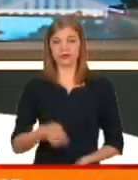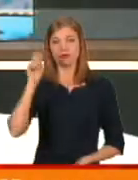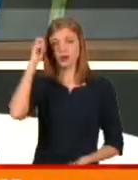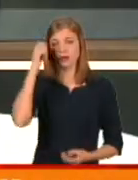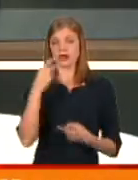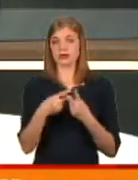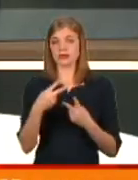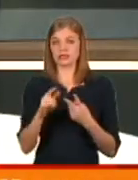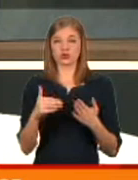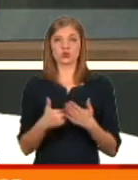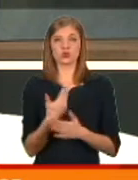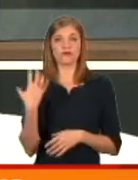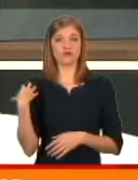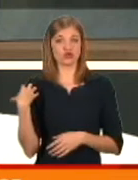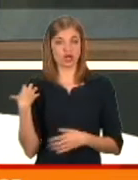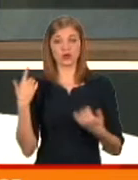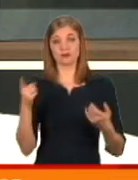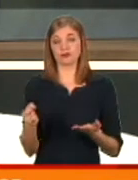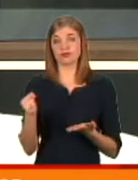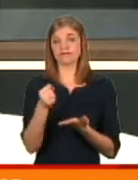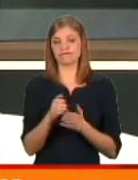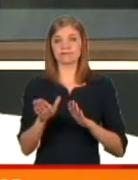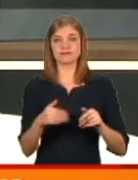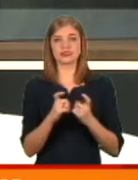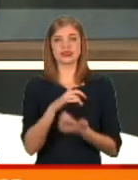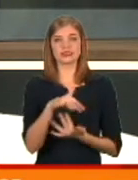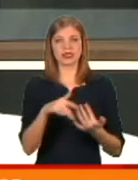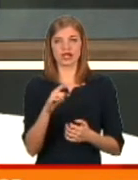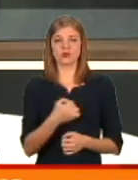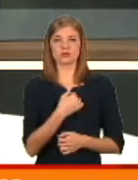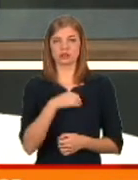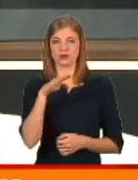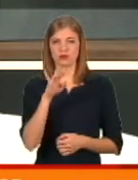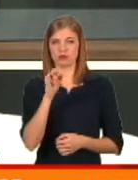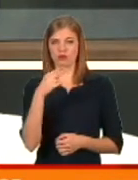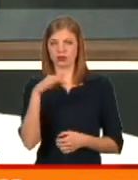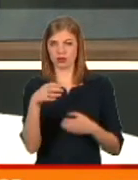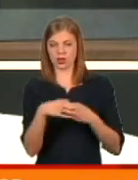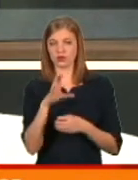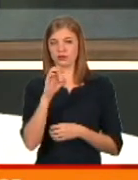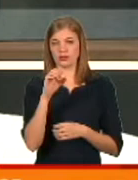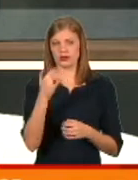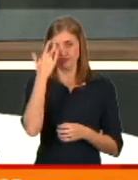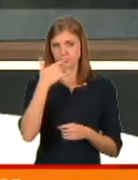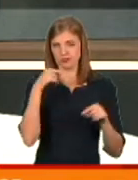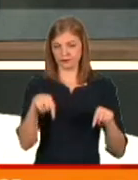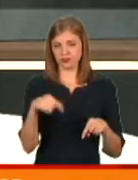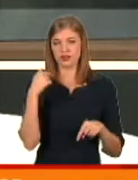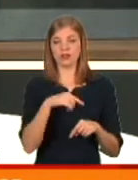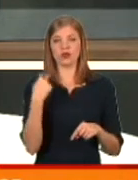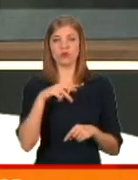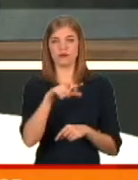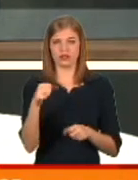Лук'янівське СІЗО з новим начальником. Його призначили після скандалу з бійцями «Торнадо». Нагадаю, у серпні цього року